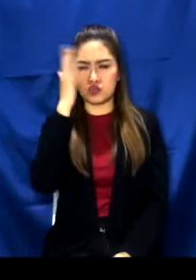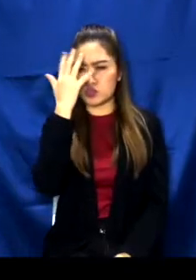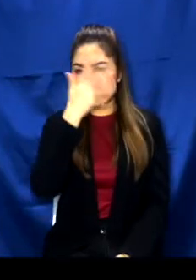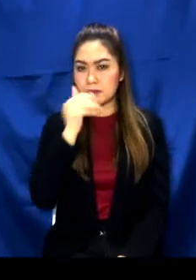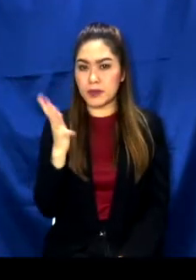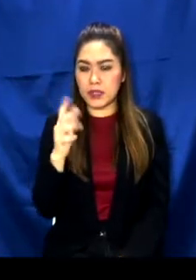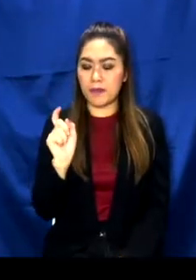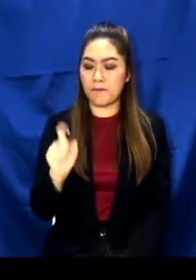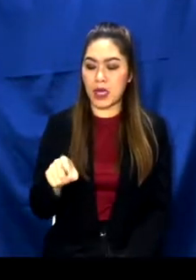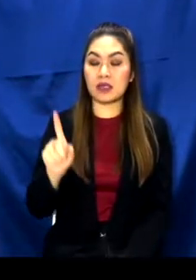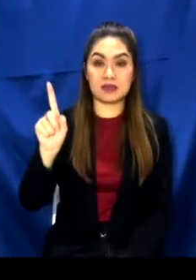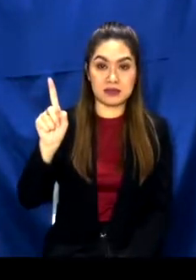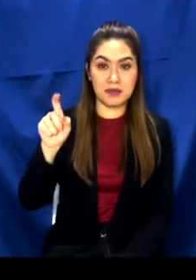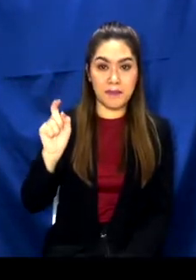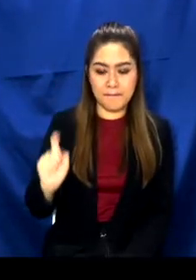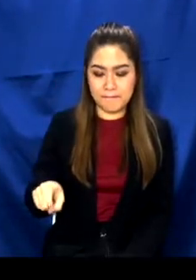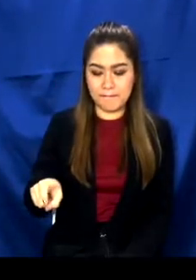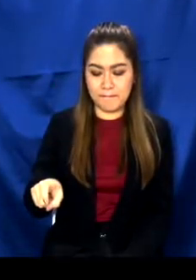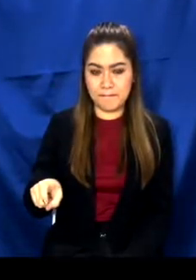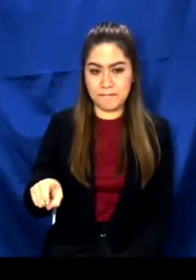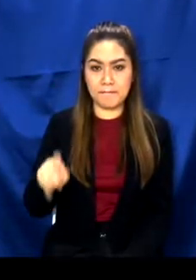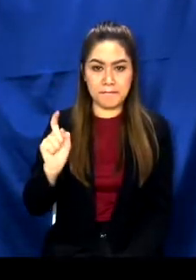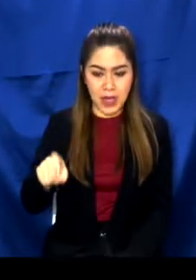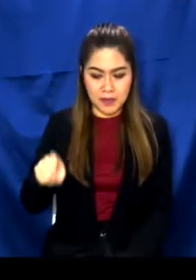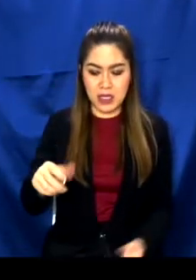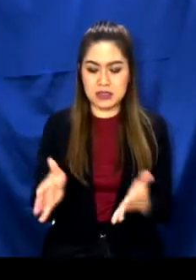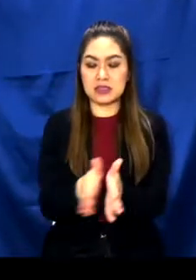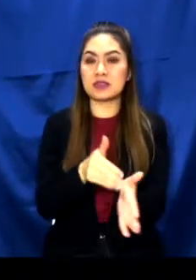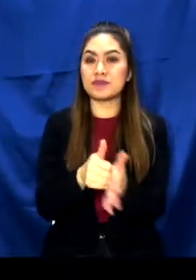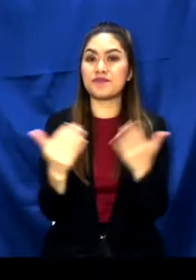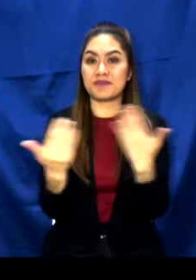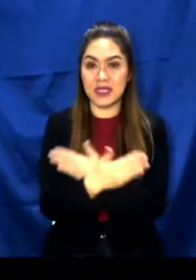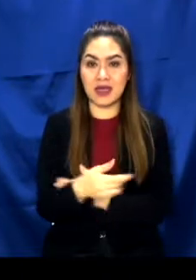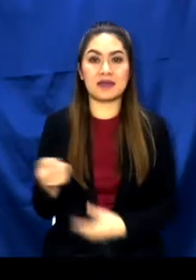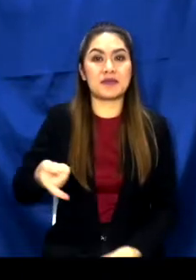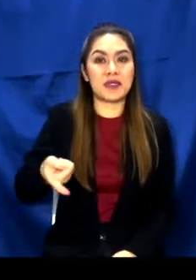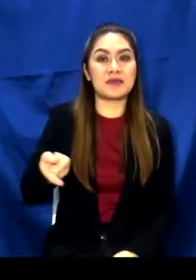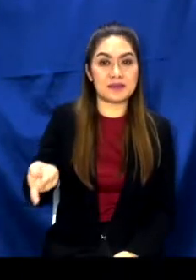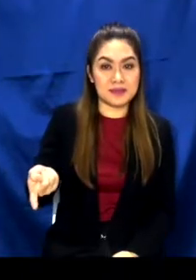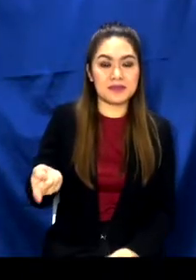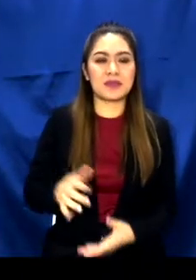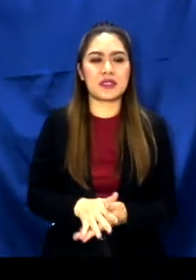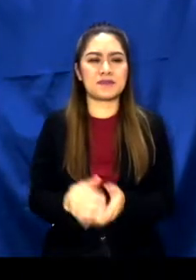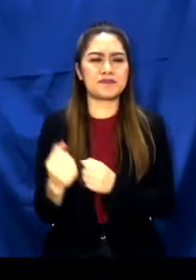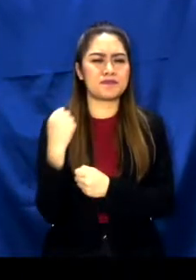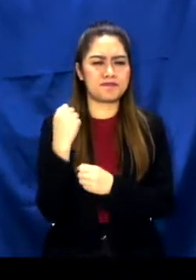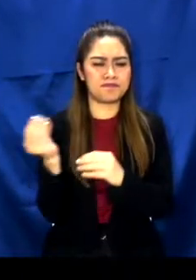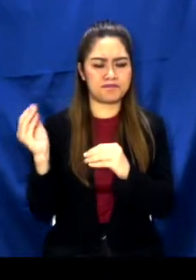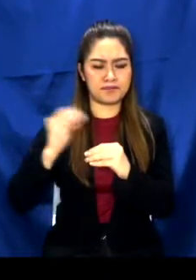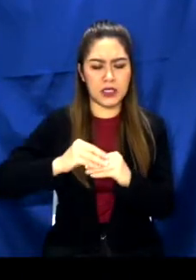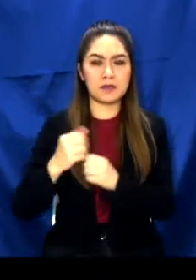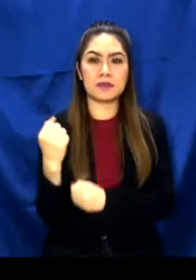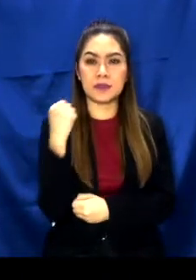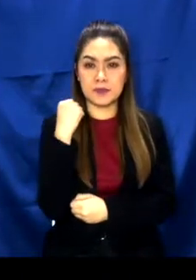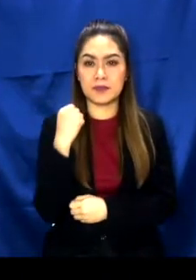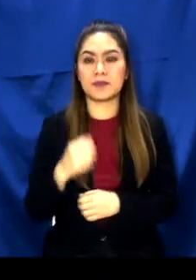ราก็คลิก1ทีแล้วเราก็ไปดับเบิ้ลคลิกเปลี่ยนสีตรงนี้ค่ะที่เดิมเอาให้เข้มหน่อยซักเป็น